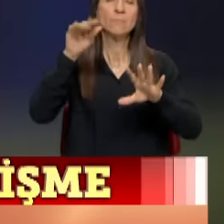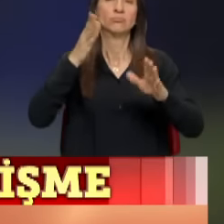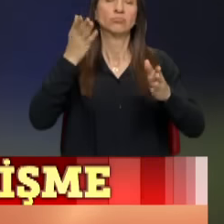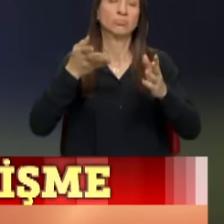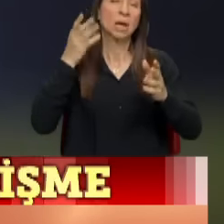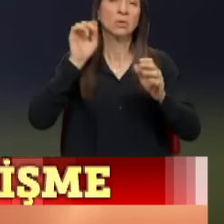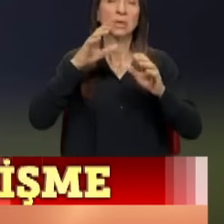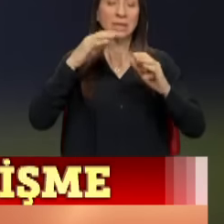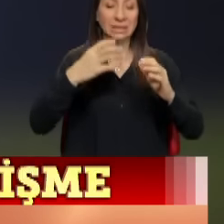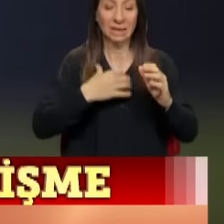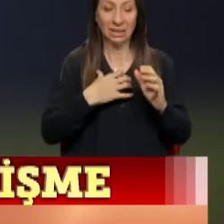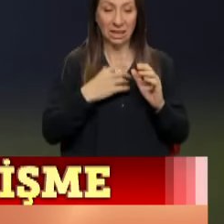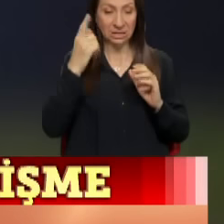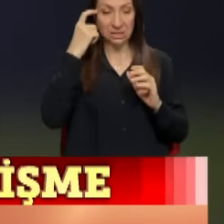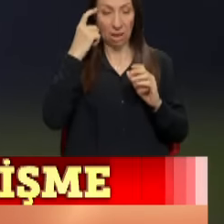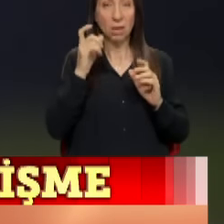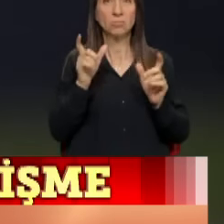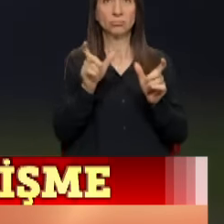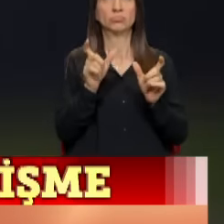edildi.